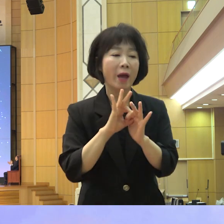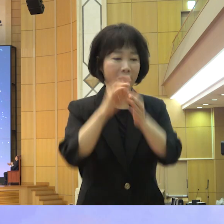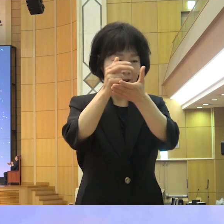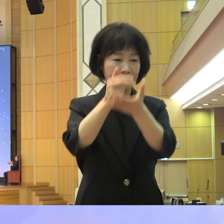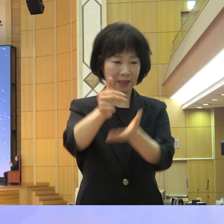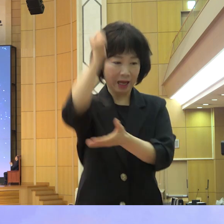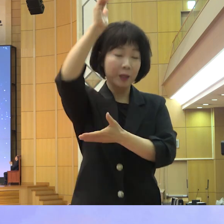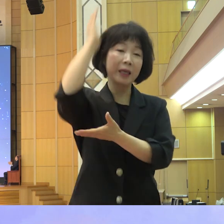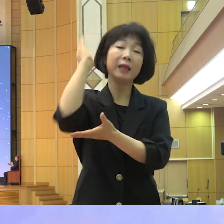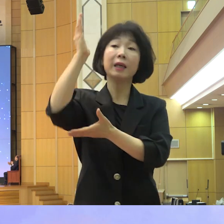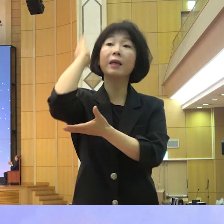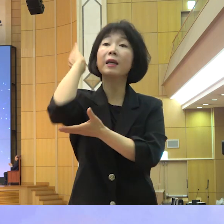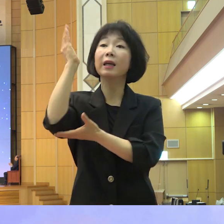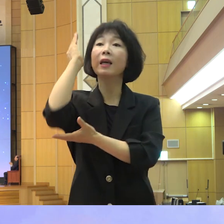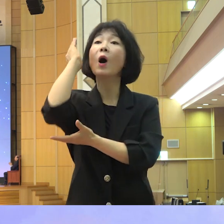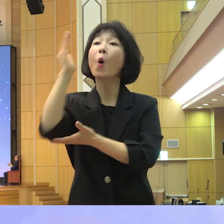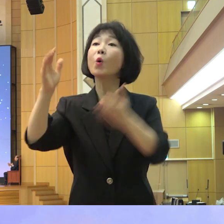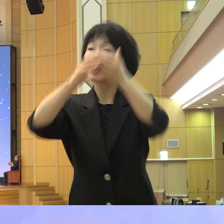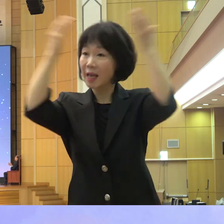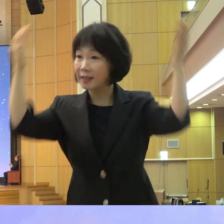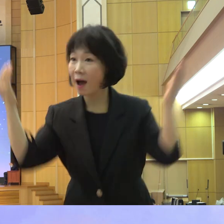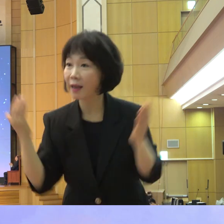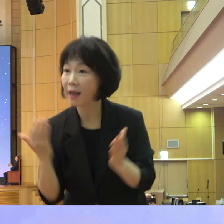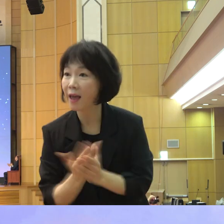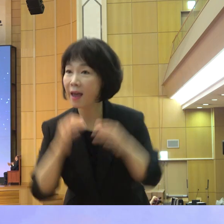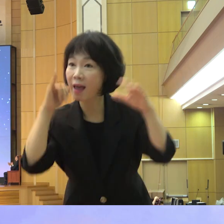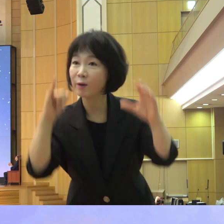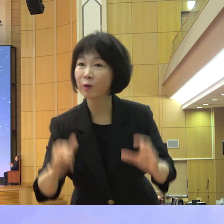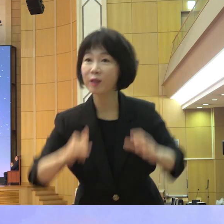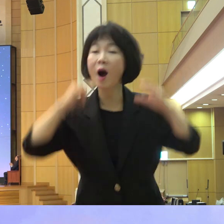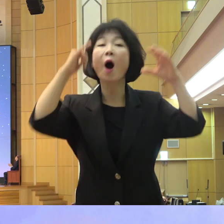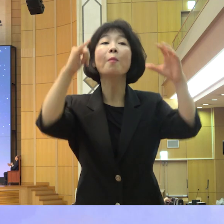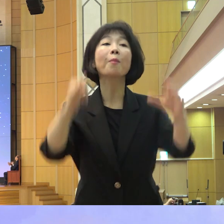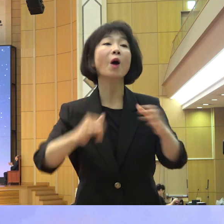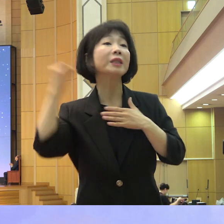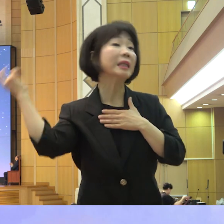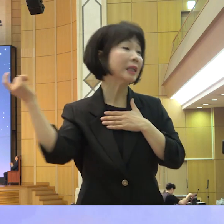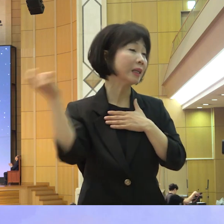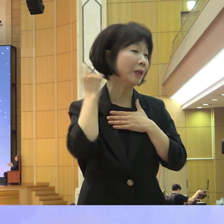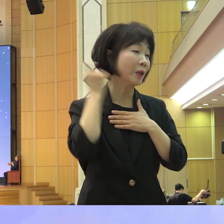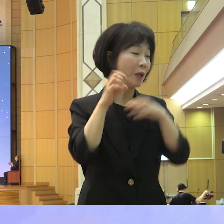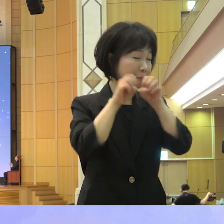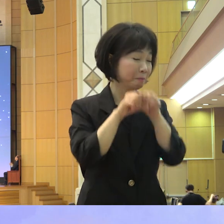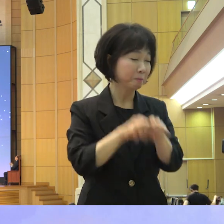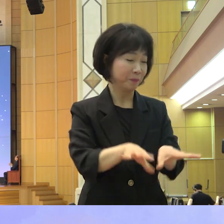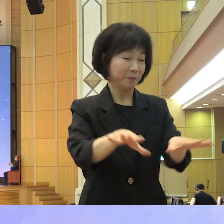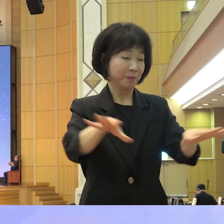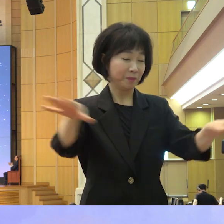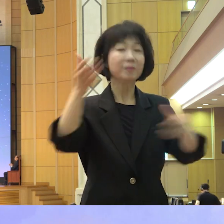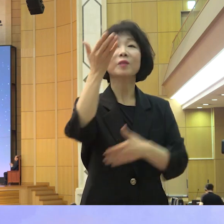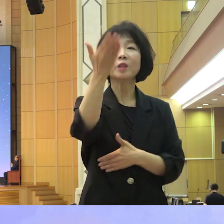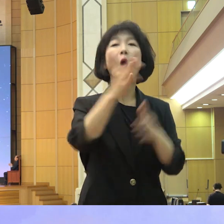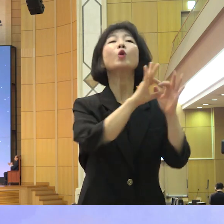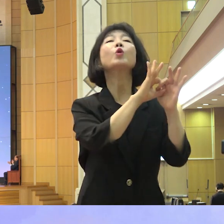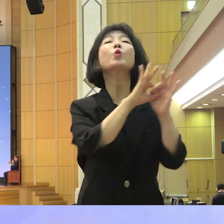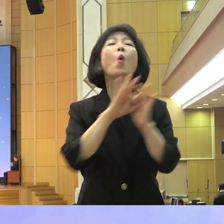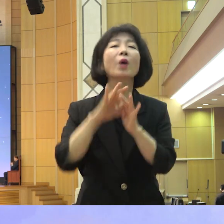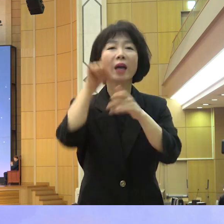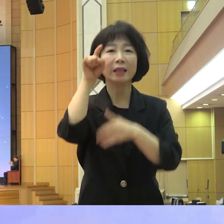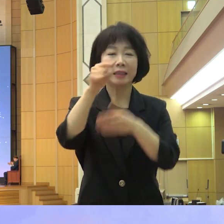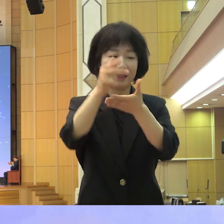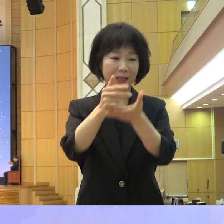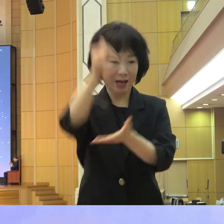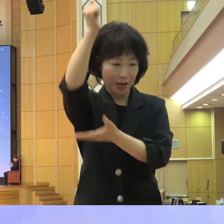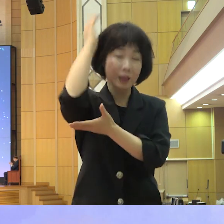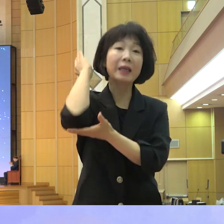통해 그 이야기 온 세상에 울려 퍼지리. 너를 통해